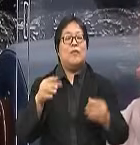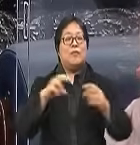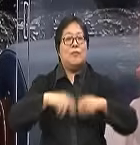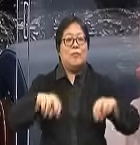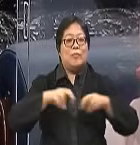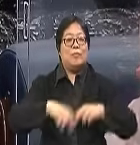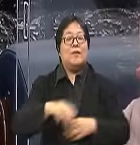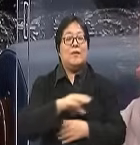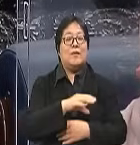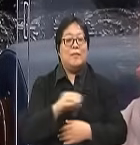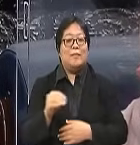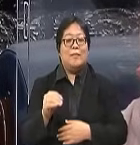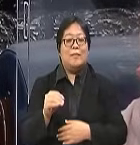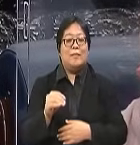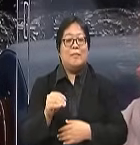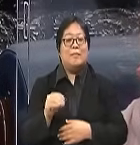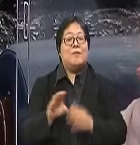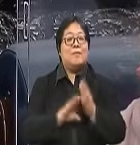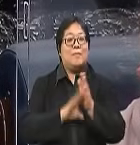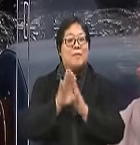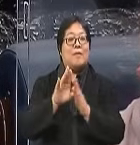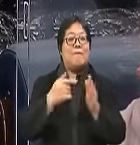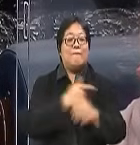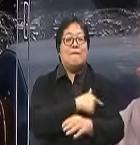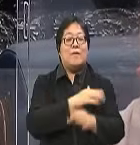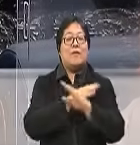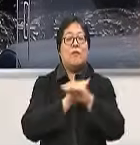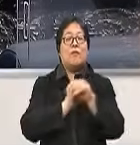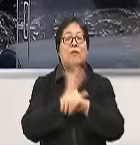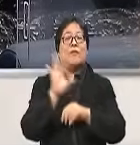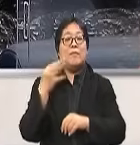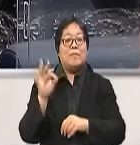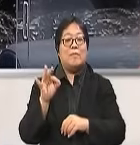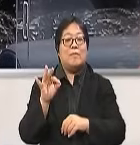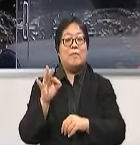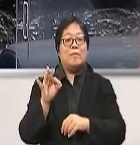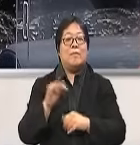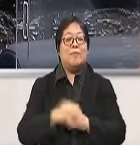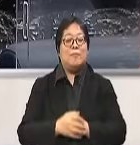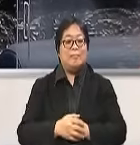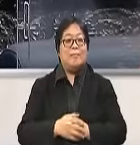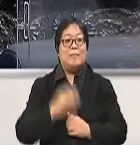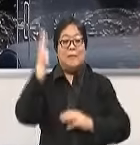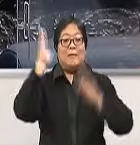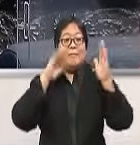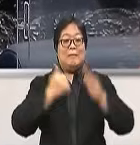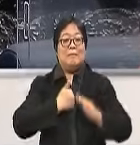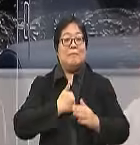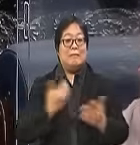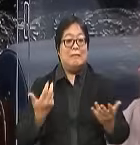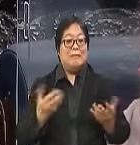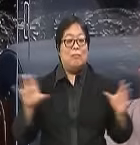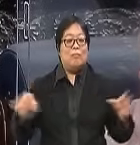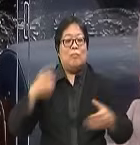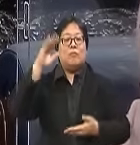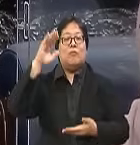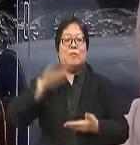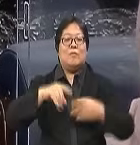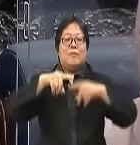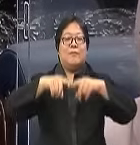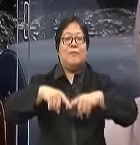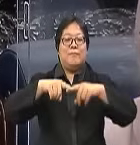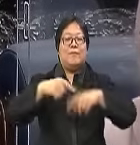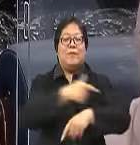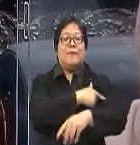penyelidikan dana pembangunan negara Malaysia untuk mengurangi kebergantungan